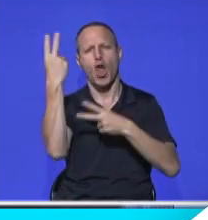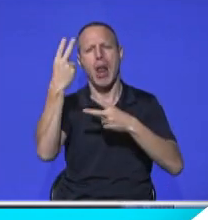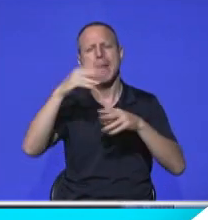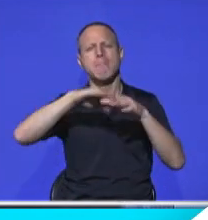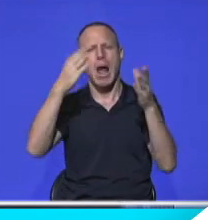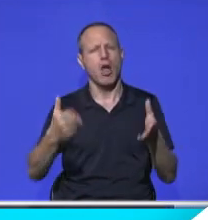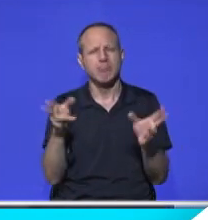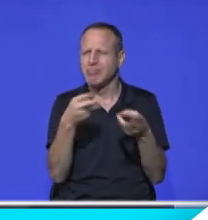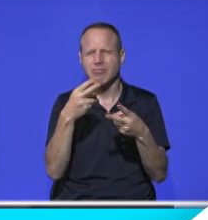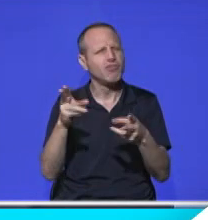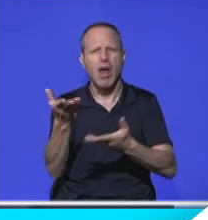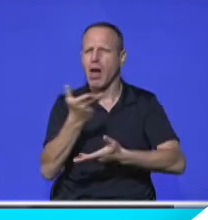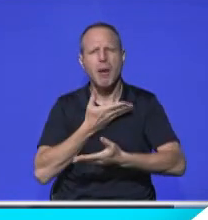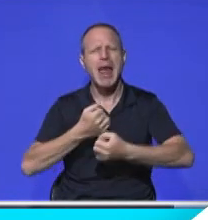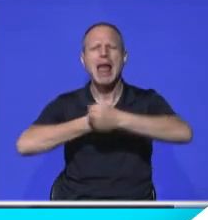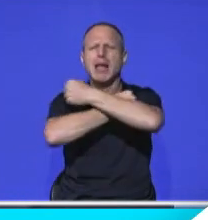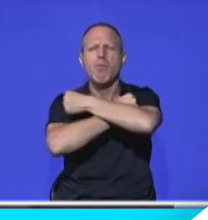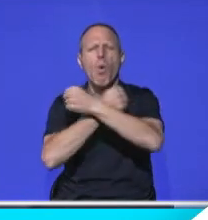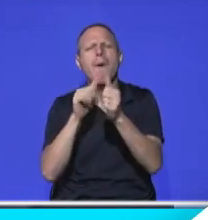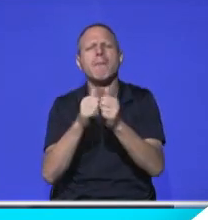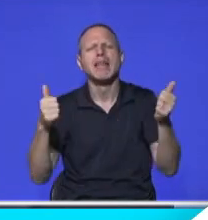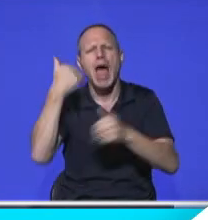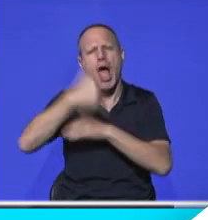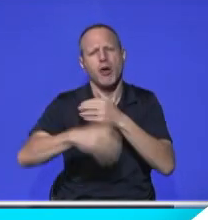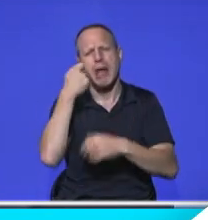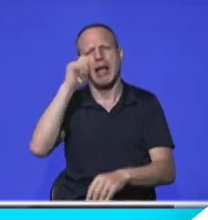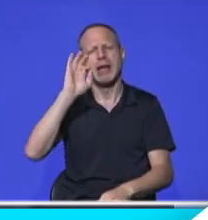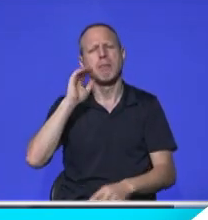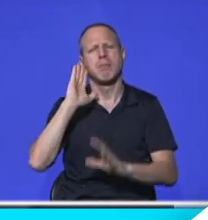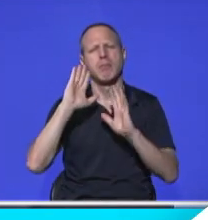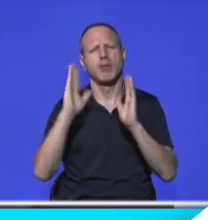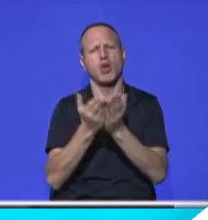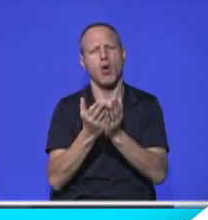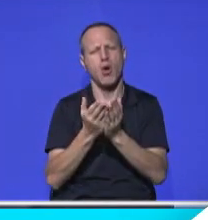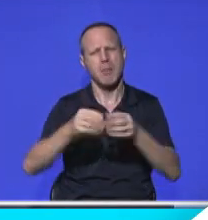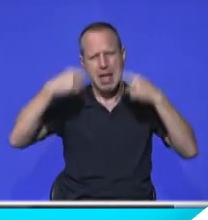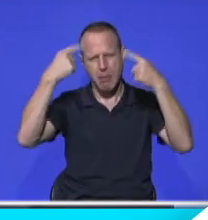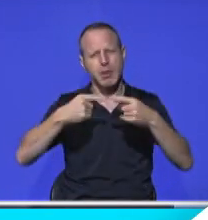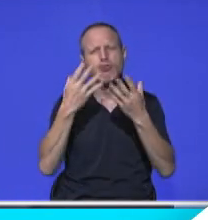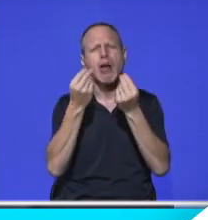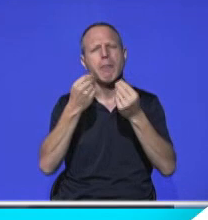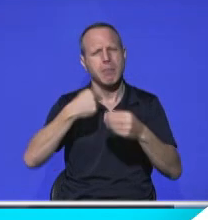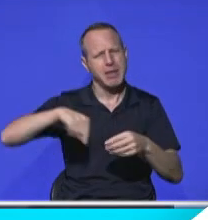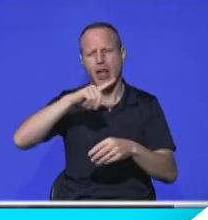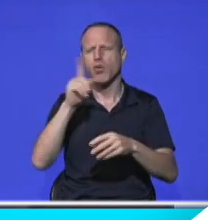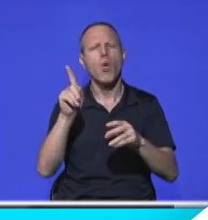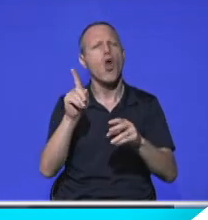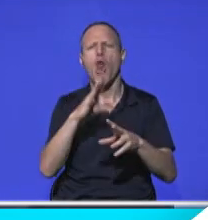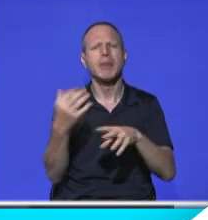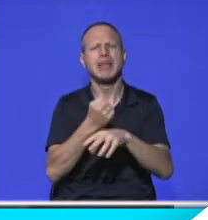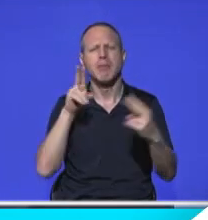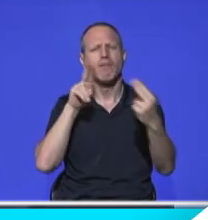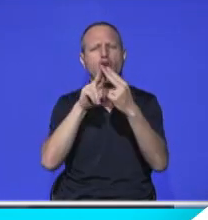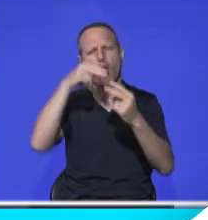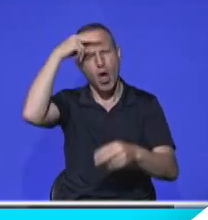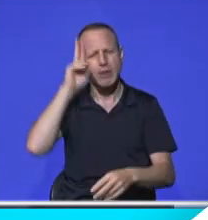אפשרות לקבל חיבוק פרידה אחרון מהיקרים להם מכל. בימים שרבים מאיתנו לא מצליחים לפגוש את ההורים שלנו לחיבוק נחמה, כי אסור